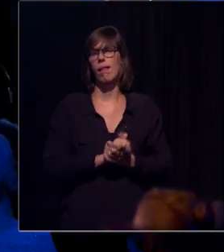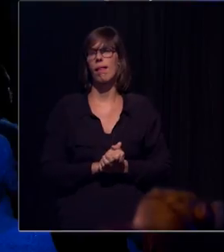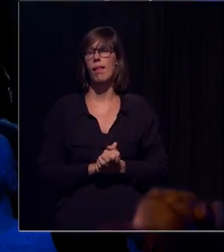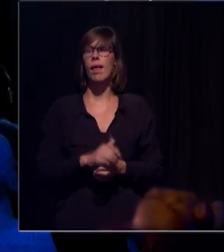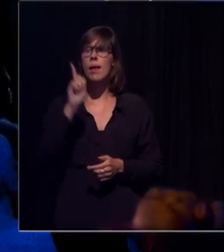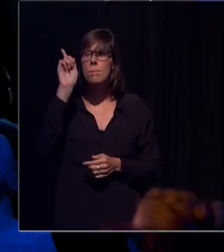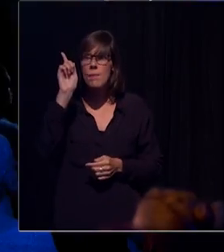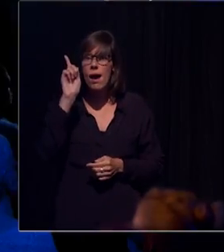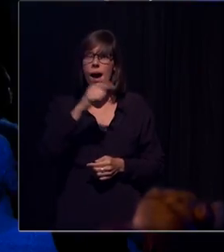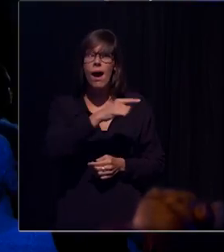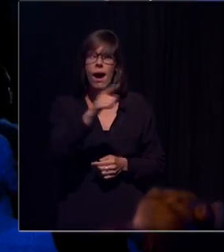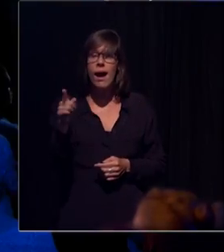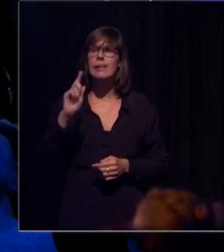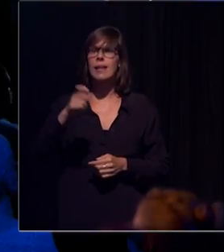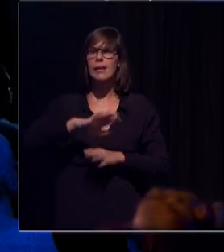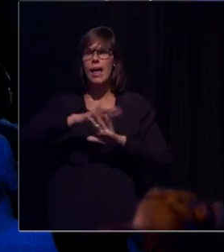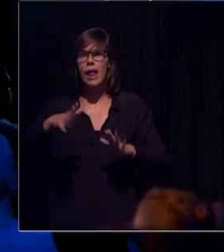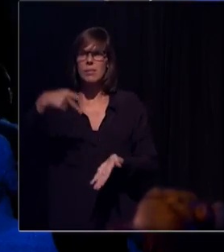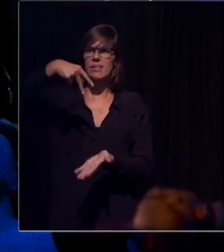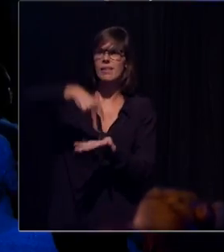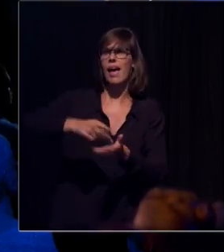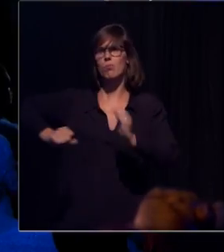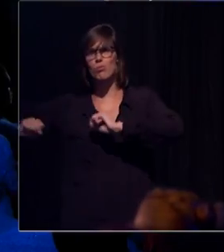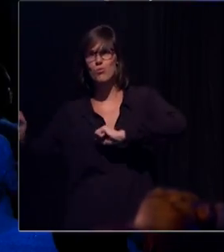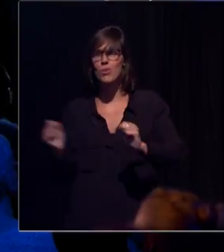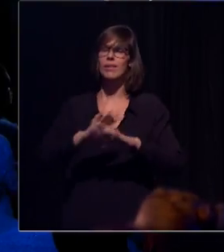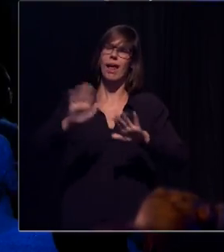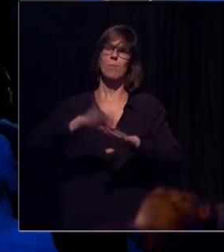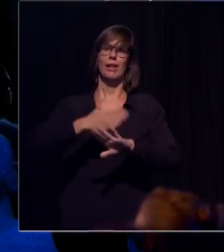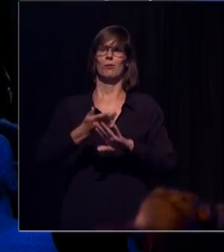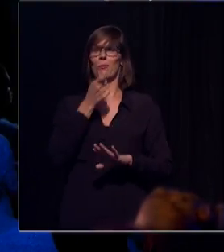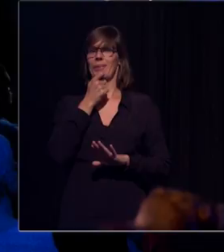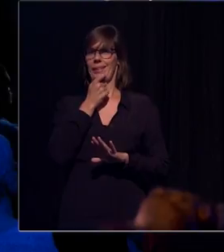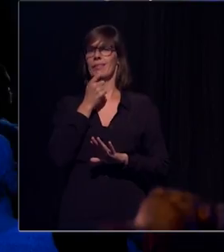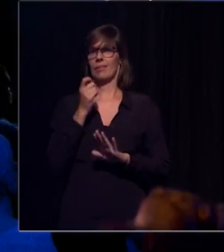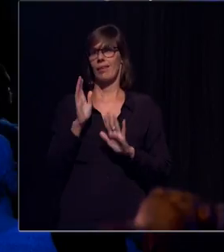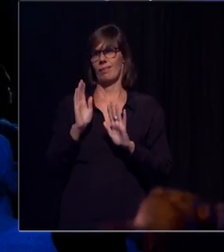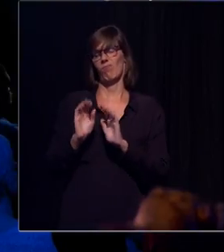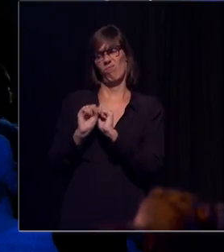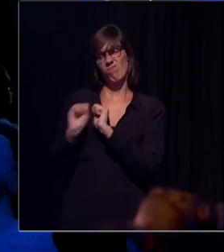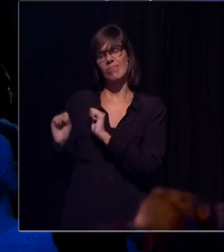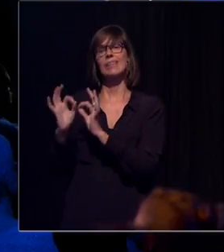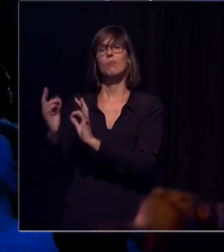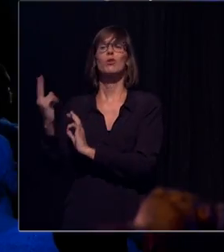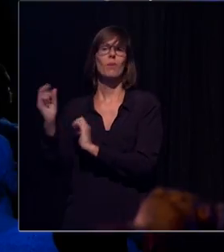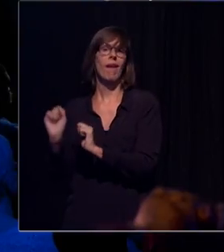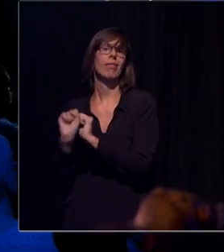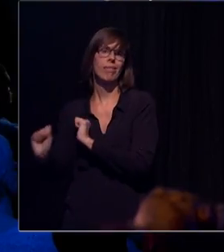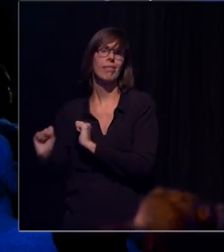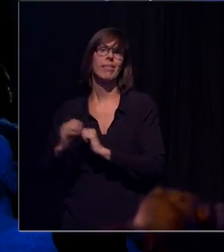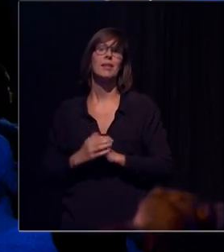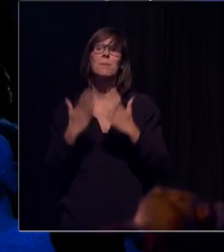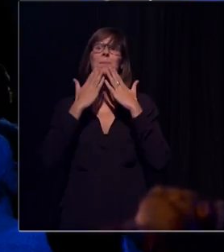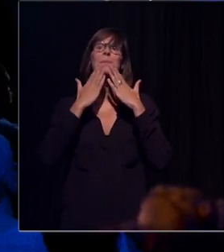dus straks allemaal rechtstaan, allemaal bewegen, allemaal gezond eten. En dan voorkomen we tenminste type 2 diabetes.